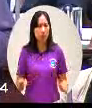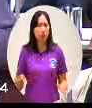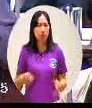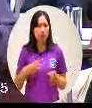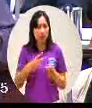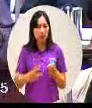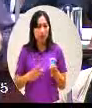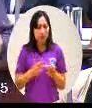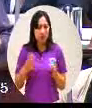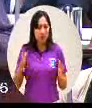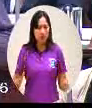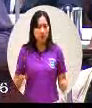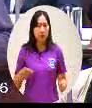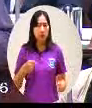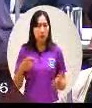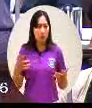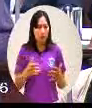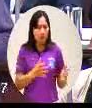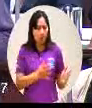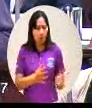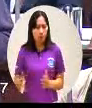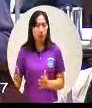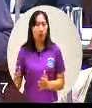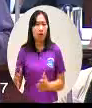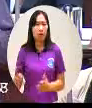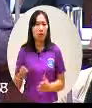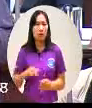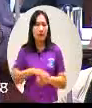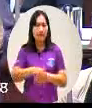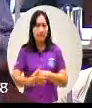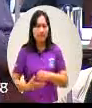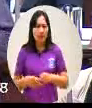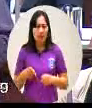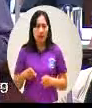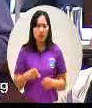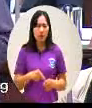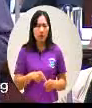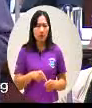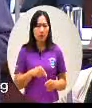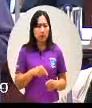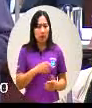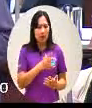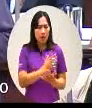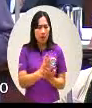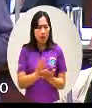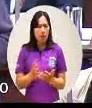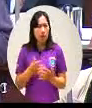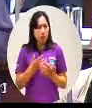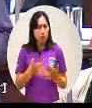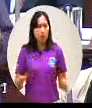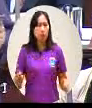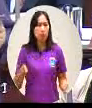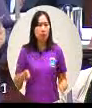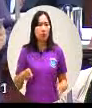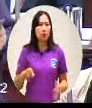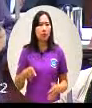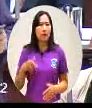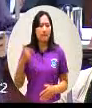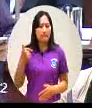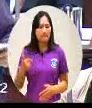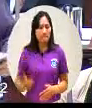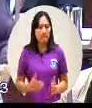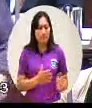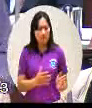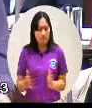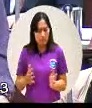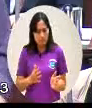题，吼，哦，啊，真紧。好啊，包括山尾上足侪足侪这问题，我想我们都一一在处理中。